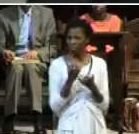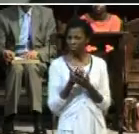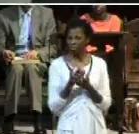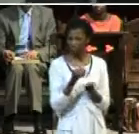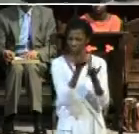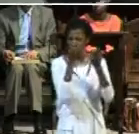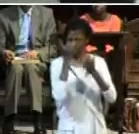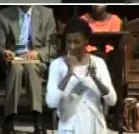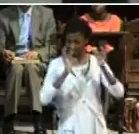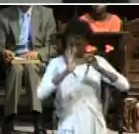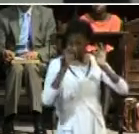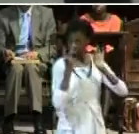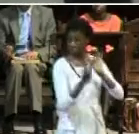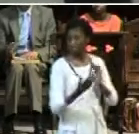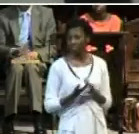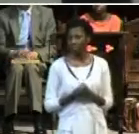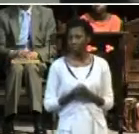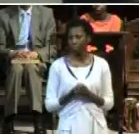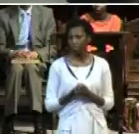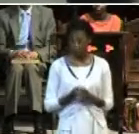rencontrer.